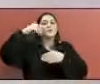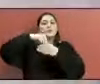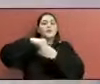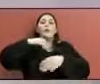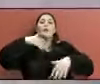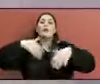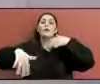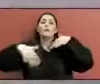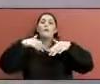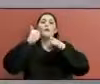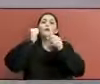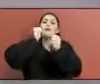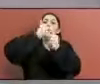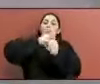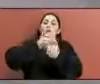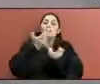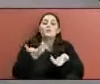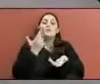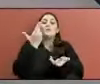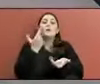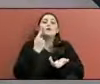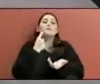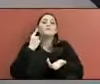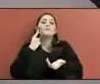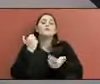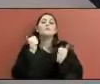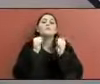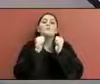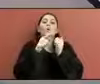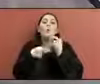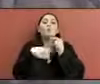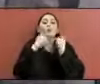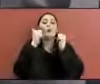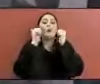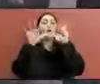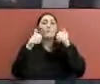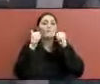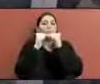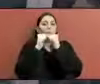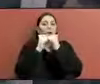engellimizin refakatçisi ve işitme engellimiz. Onlarla birlikte